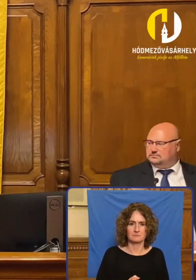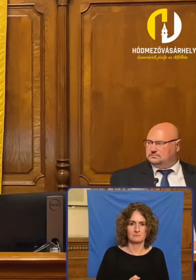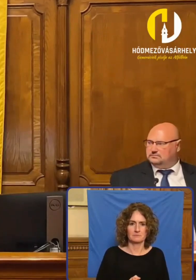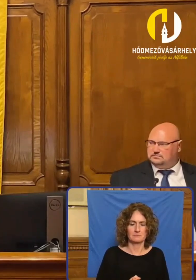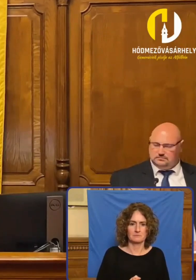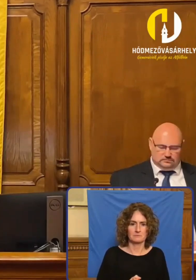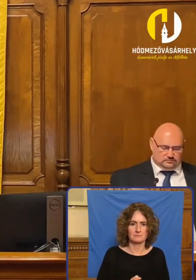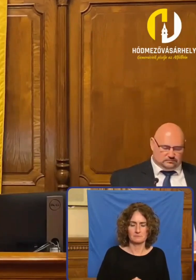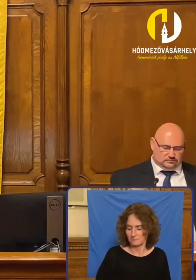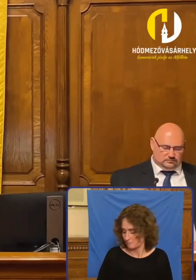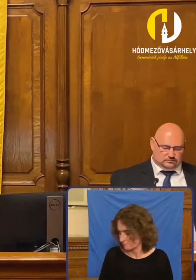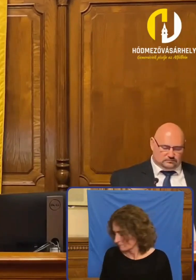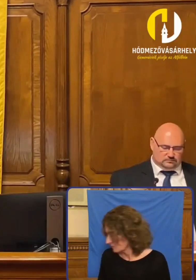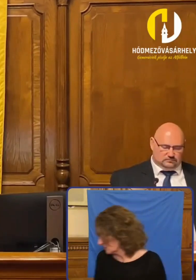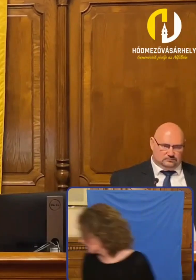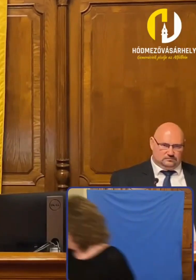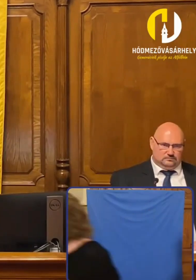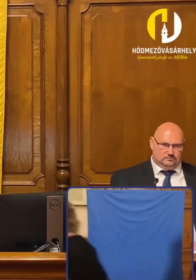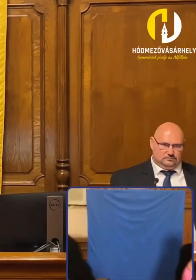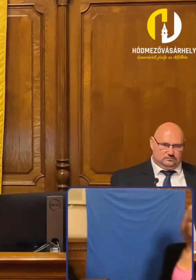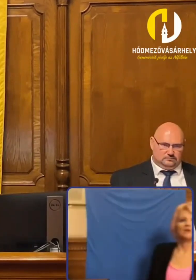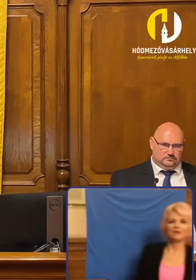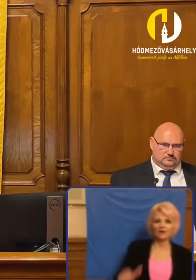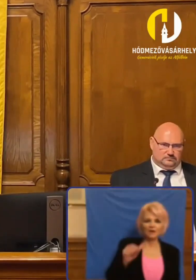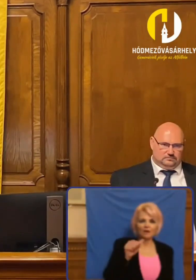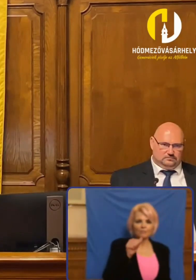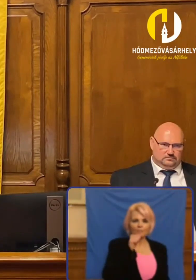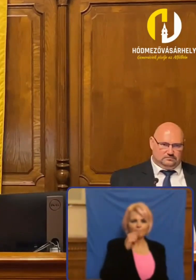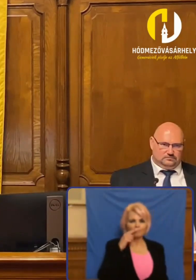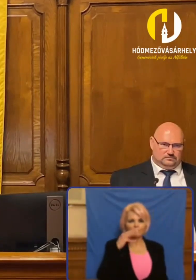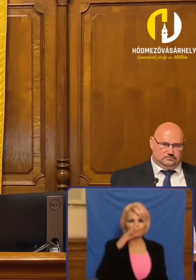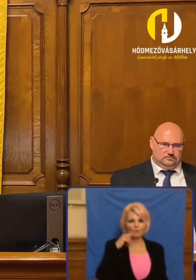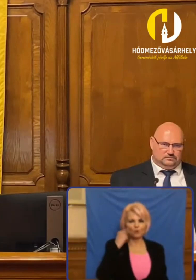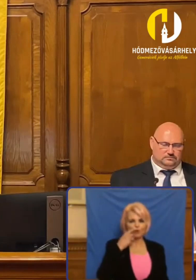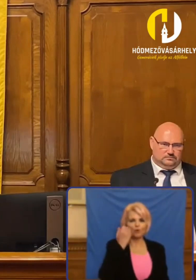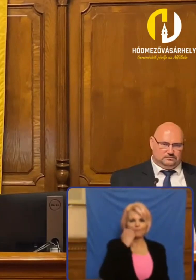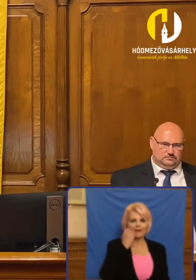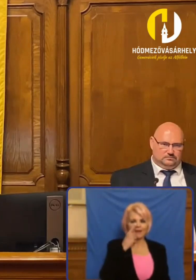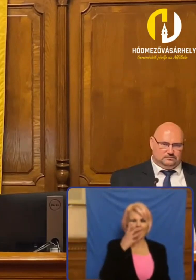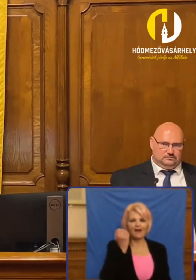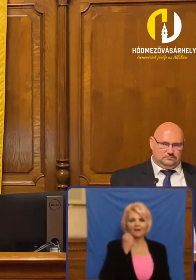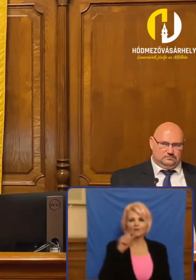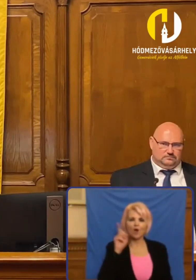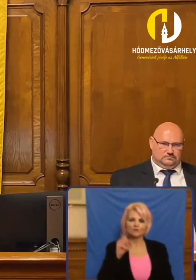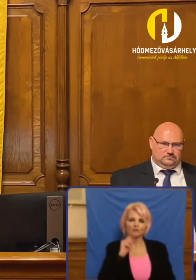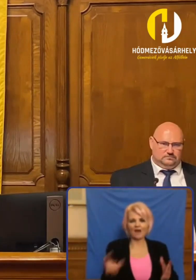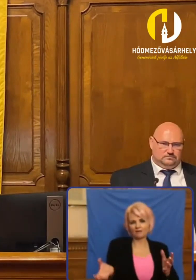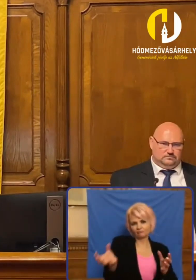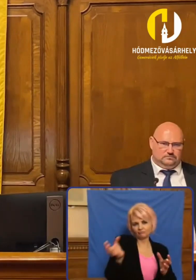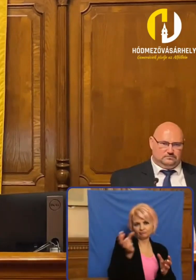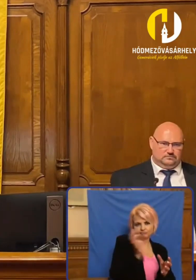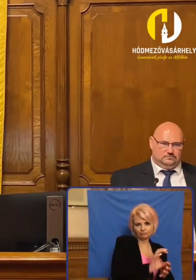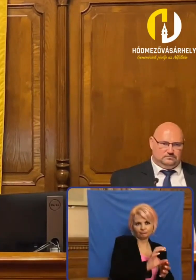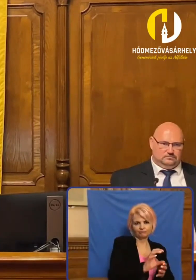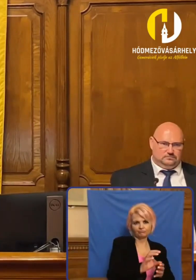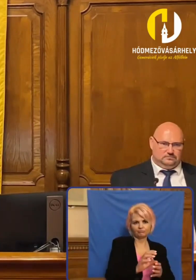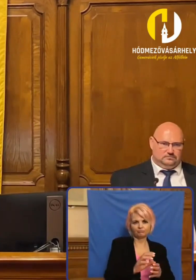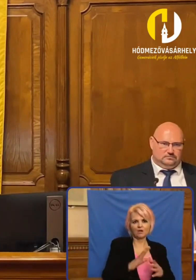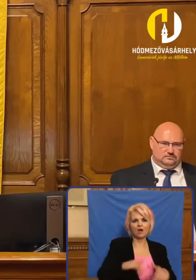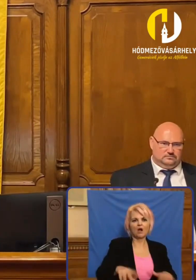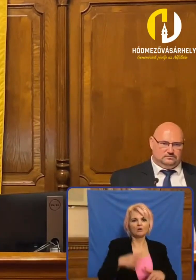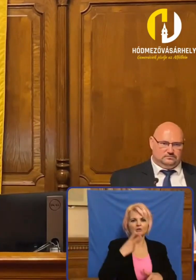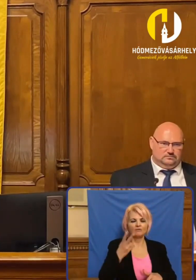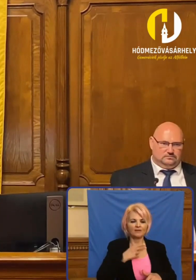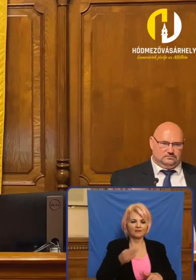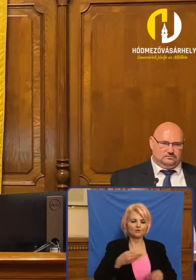Hát nézze azt, hogy a Promenád olyan hazugságok jelennek meg, hogy az Alföldvéd által lezárt közkifolyók, azokat én